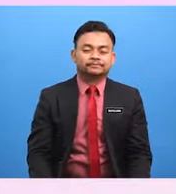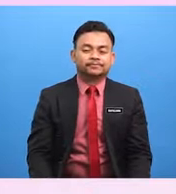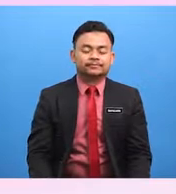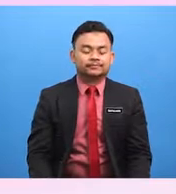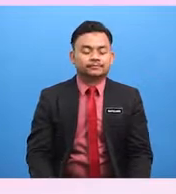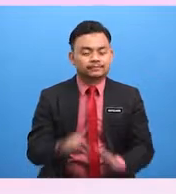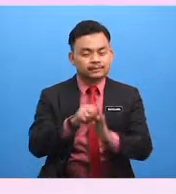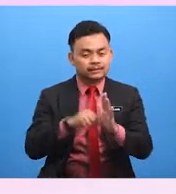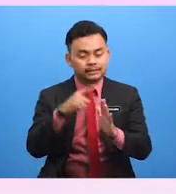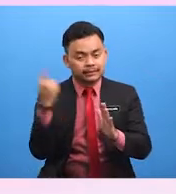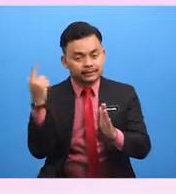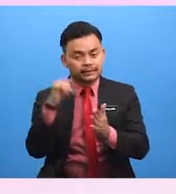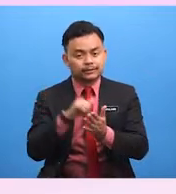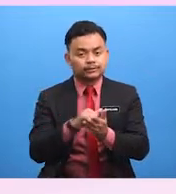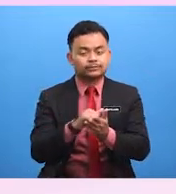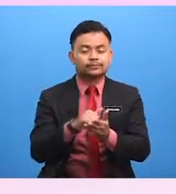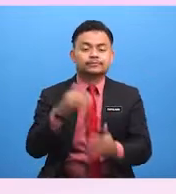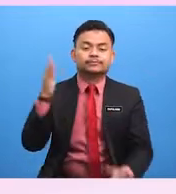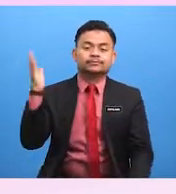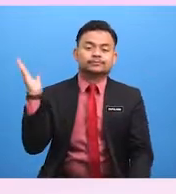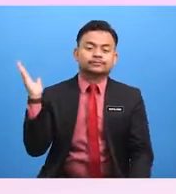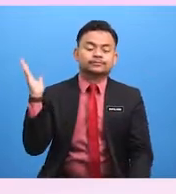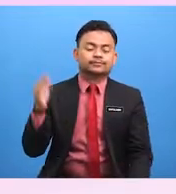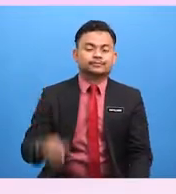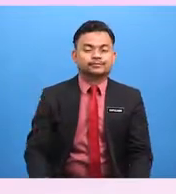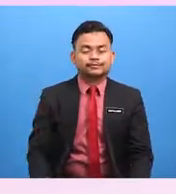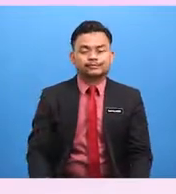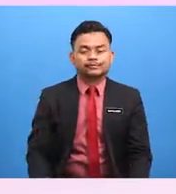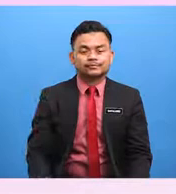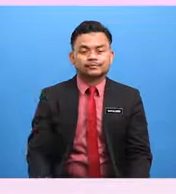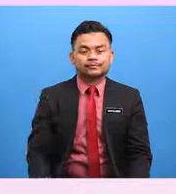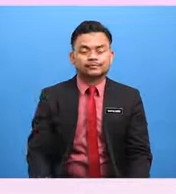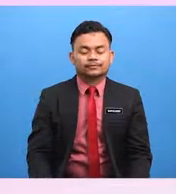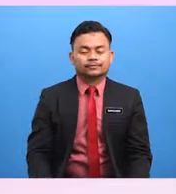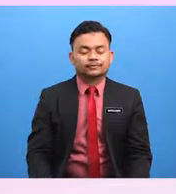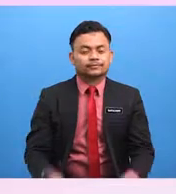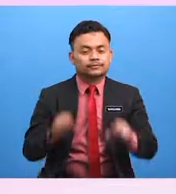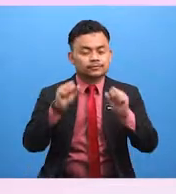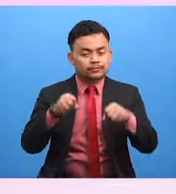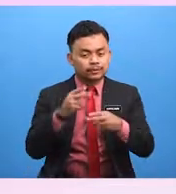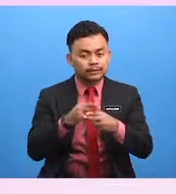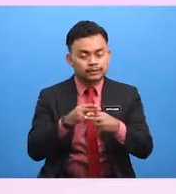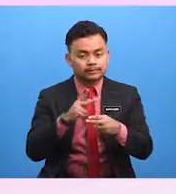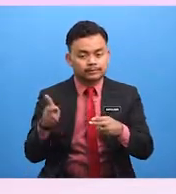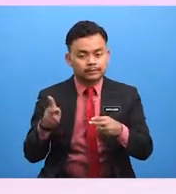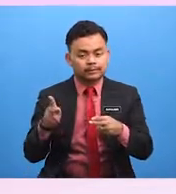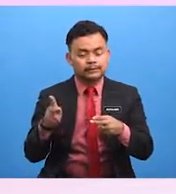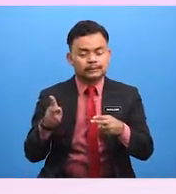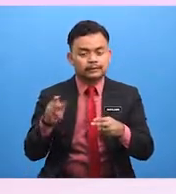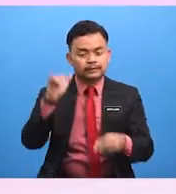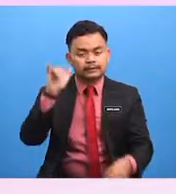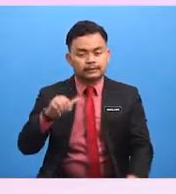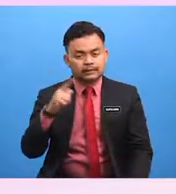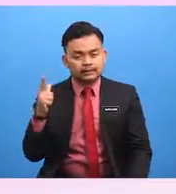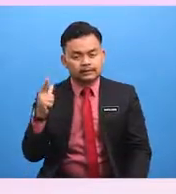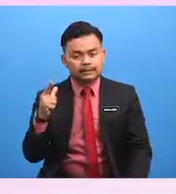Selain daripada itu, Skittle juga berbentuk kon. Boleh kamu namakan objek lain yang berbentuk